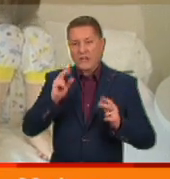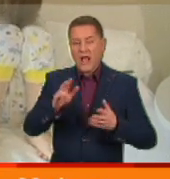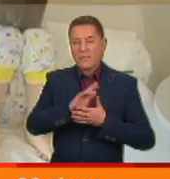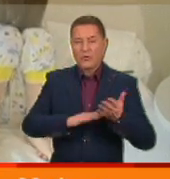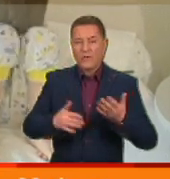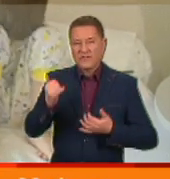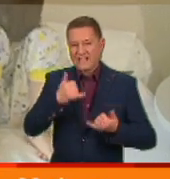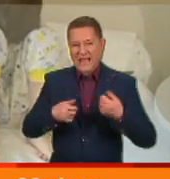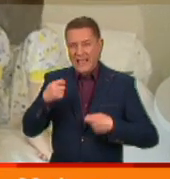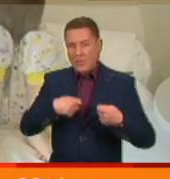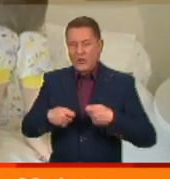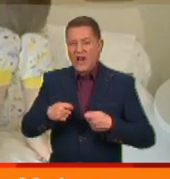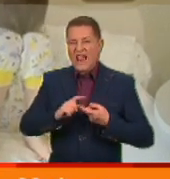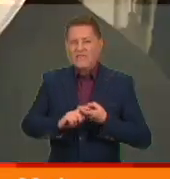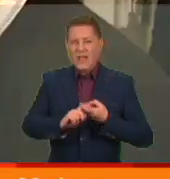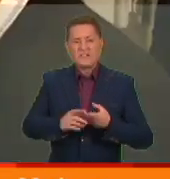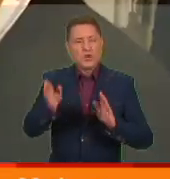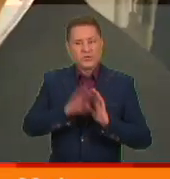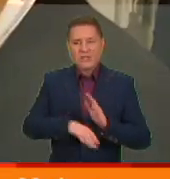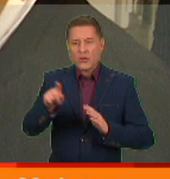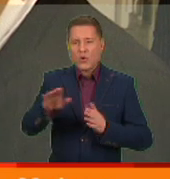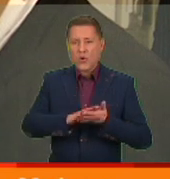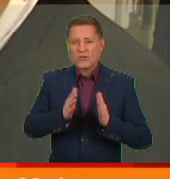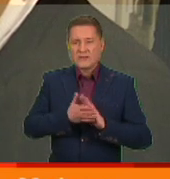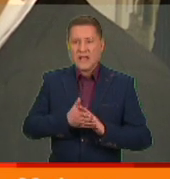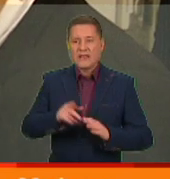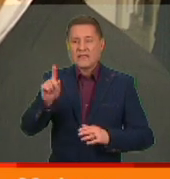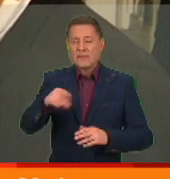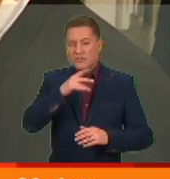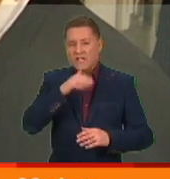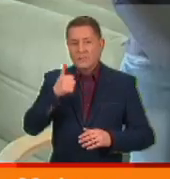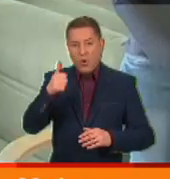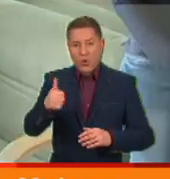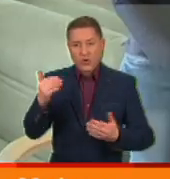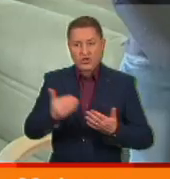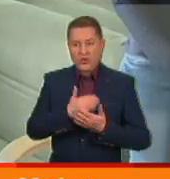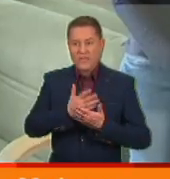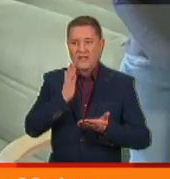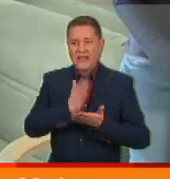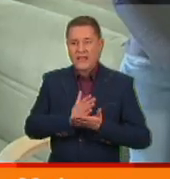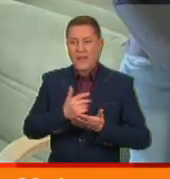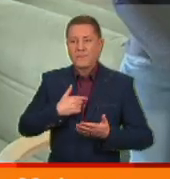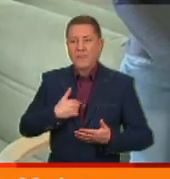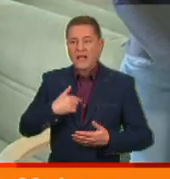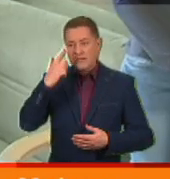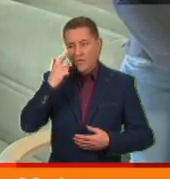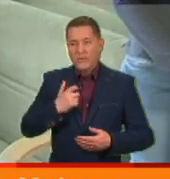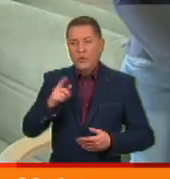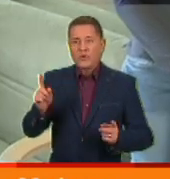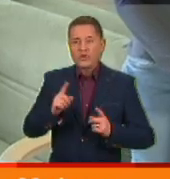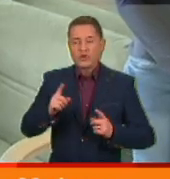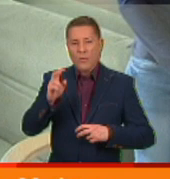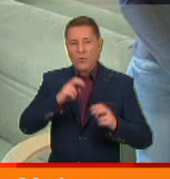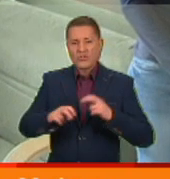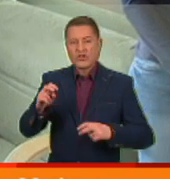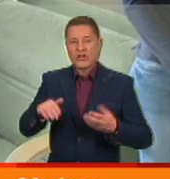хіміотерапії. Інфекція ускладнить його стан. Тим часом є і хороші новини. Нас повідомили, що пошуки донора